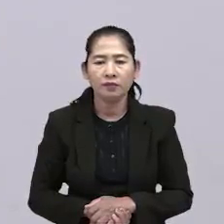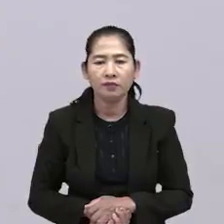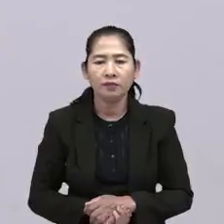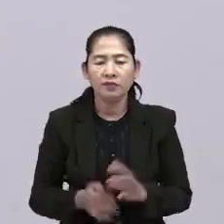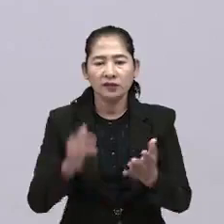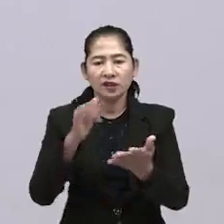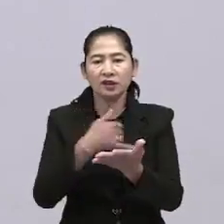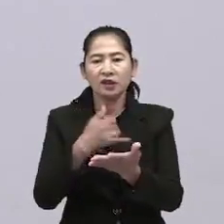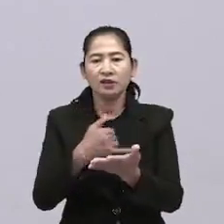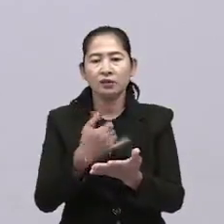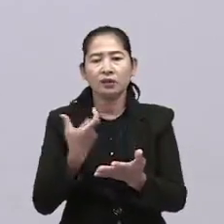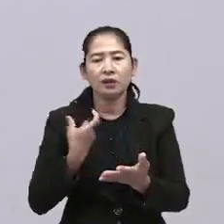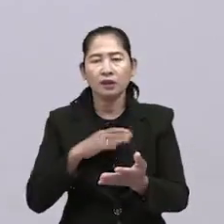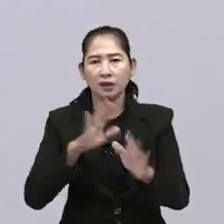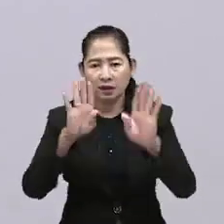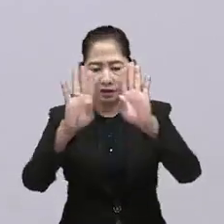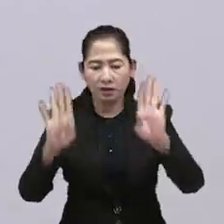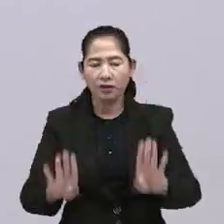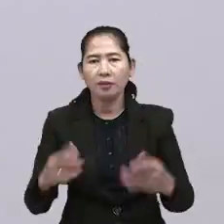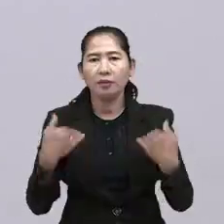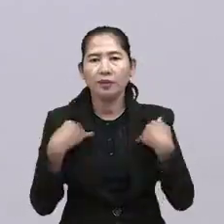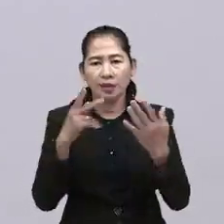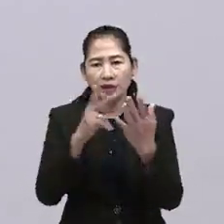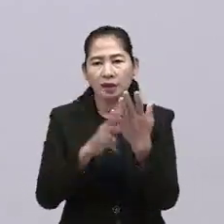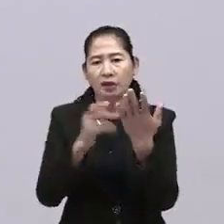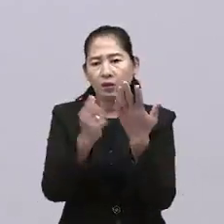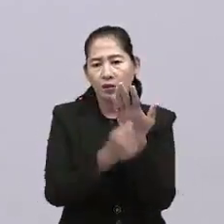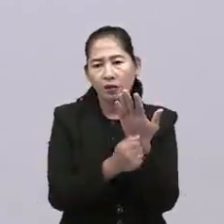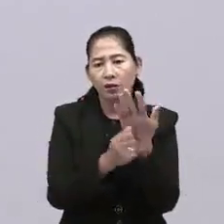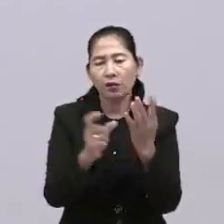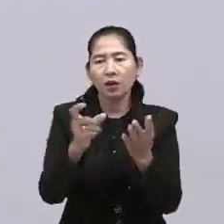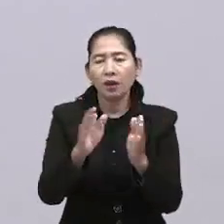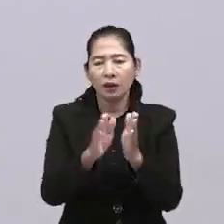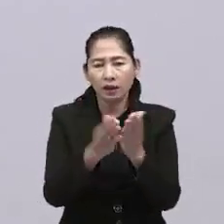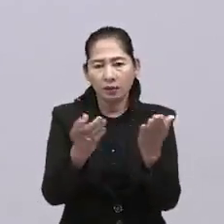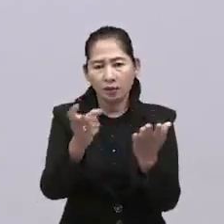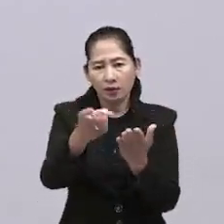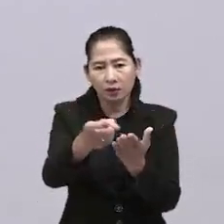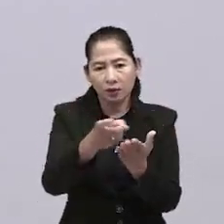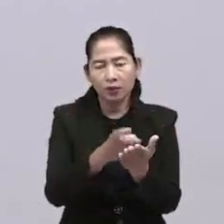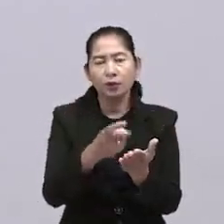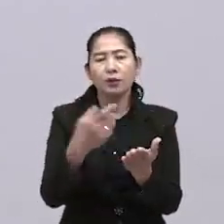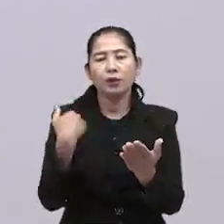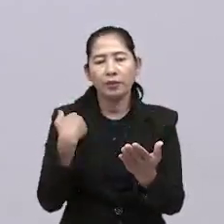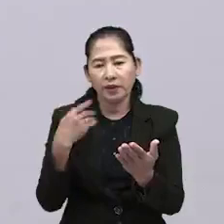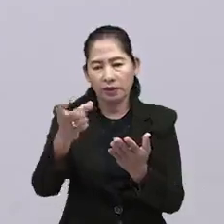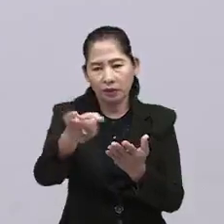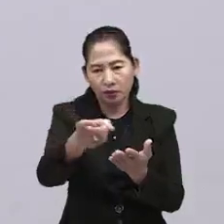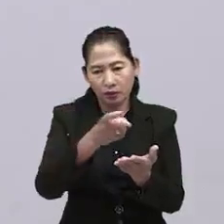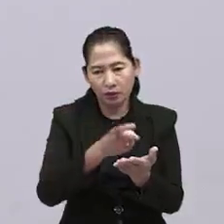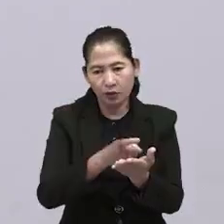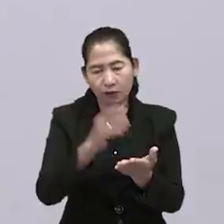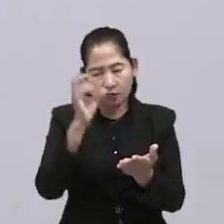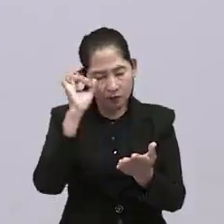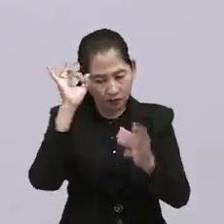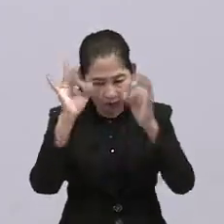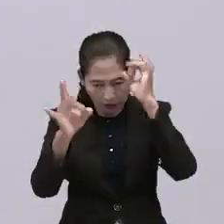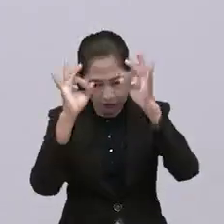ងាយស្រួលណាកូនណាដែលសាននៅលើក្តារខៀនយើងមានគម្រោងតែម្ដងអត្តបទគម្រូយើងក៏មានដែរចាអត្តបទគម្រូក្នុងការព